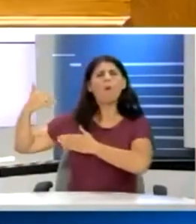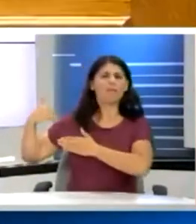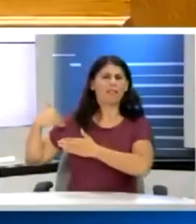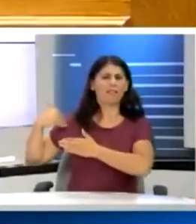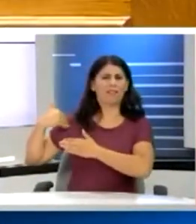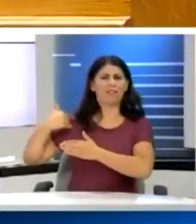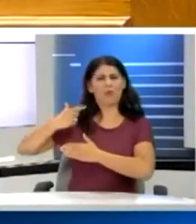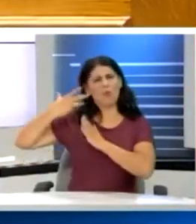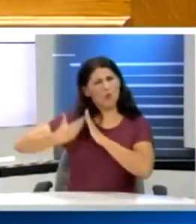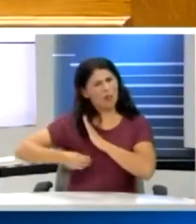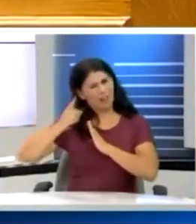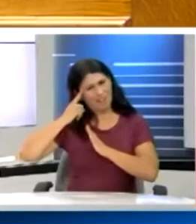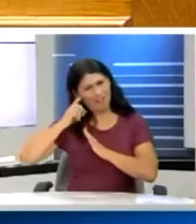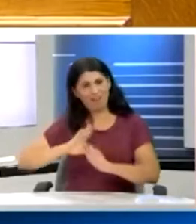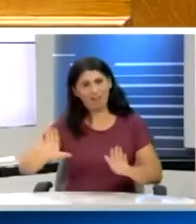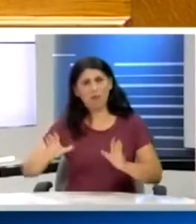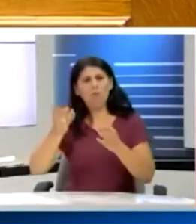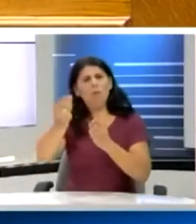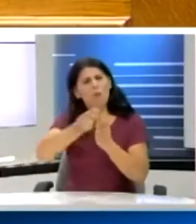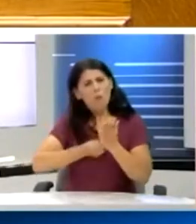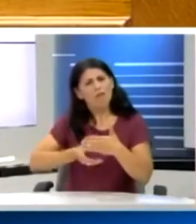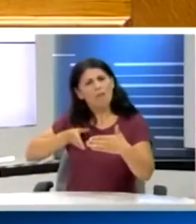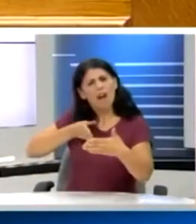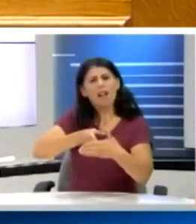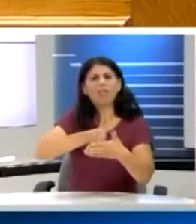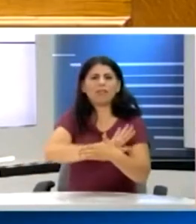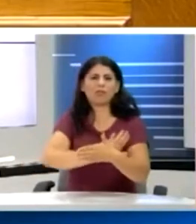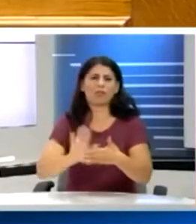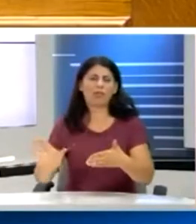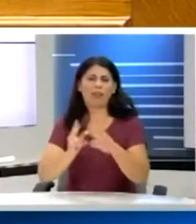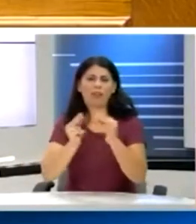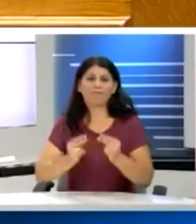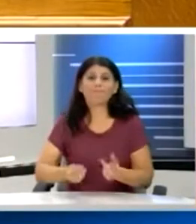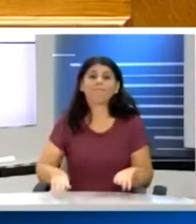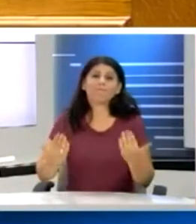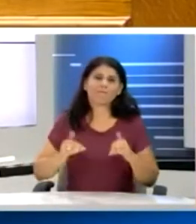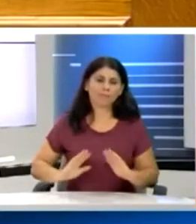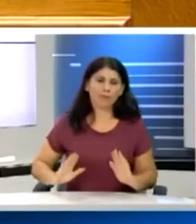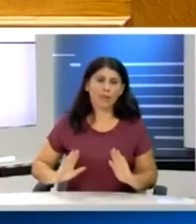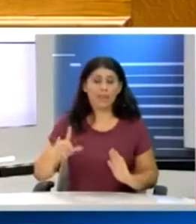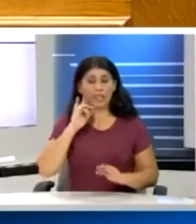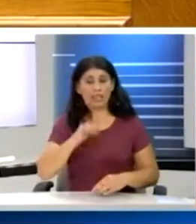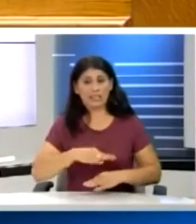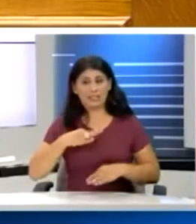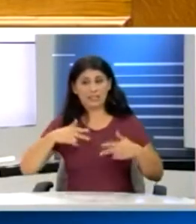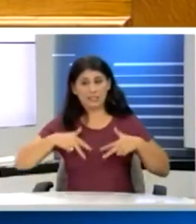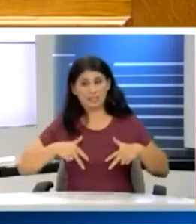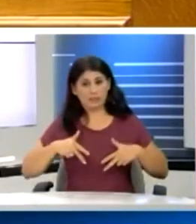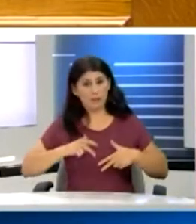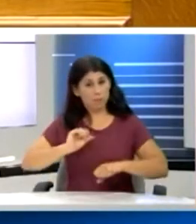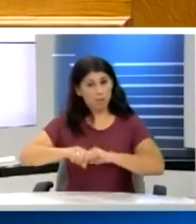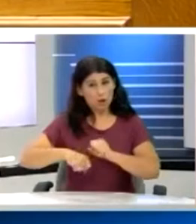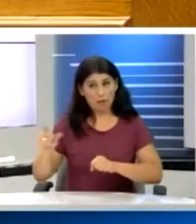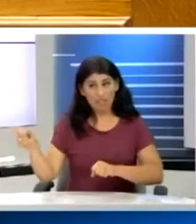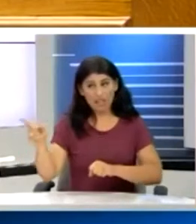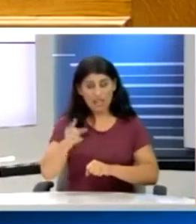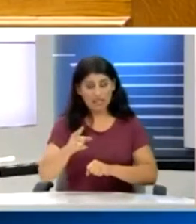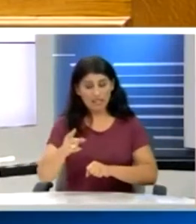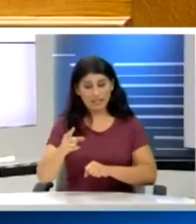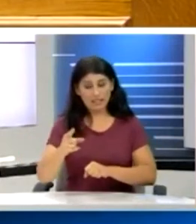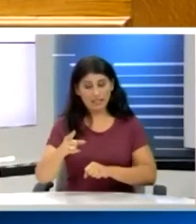πολλές φορές μπροστά σε αδιέξοδα. Προσπαθείτε, κύριε της κυβέρνησης, να μας πείσετε ότι παίζετε